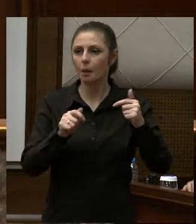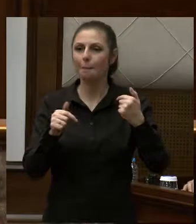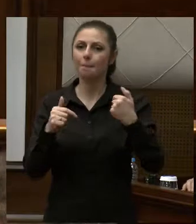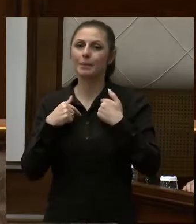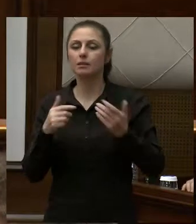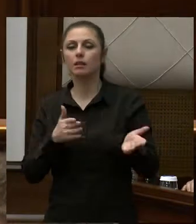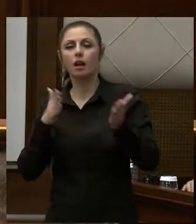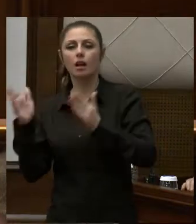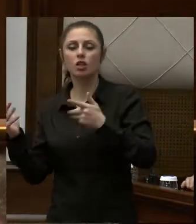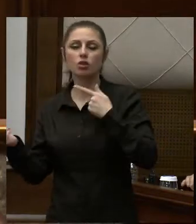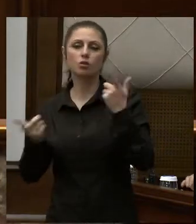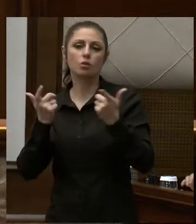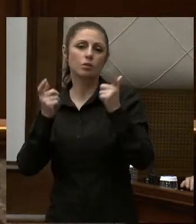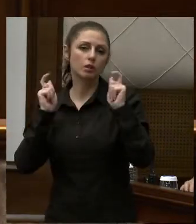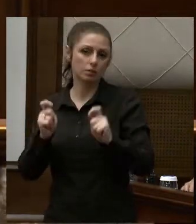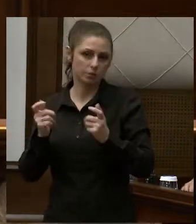siyaseti yapacağız.